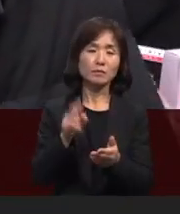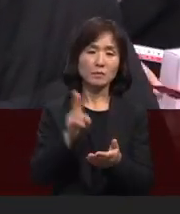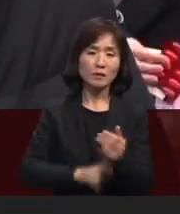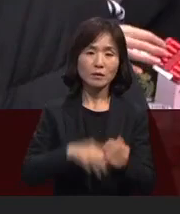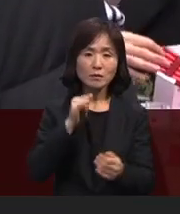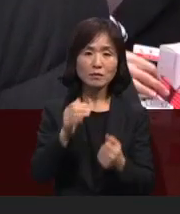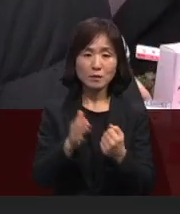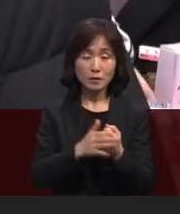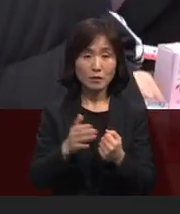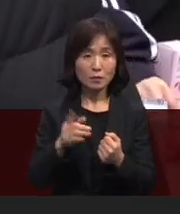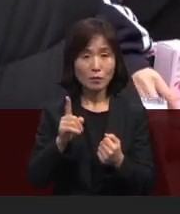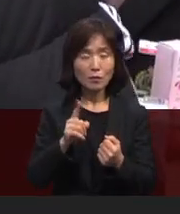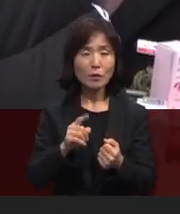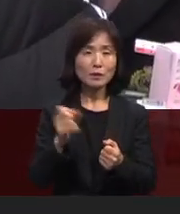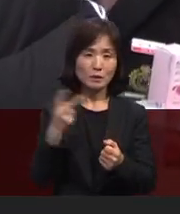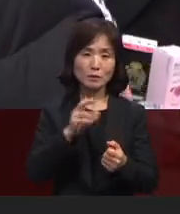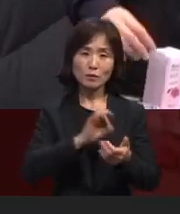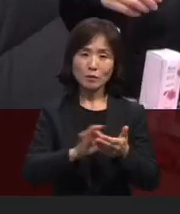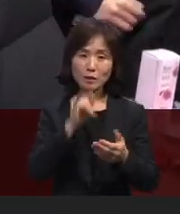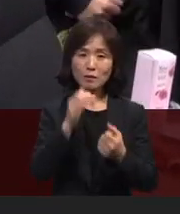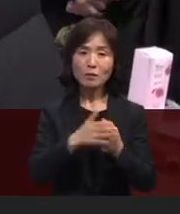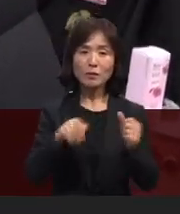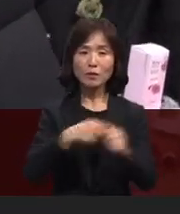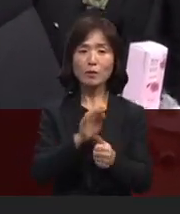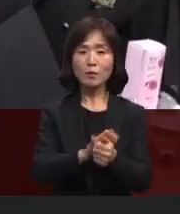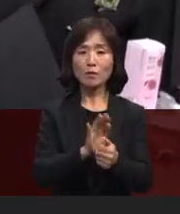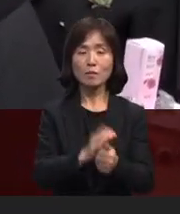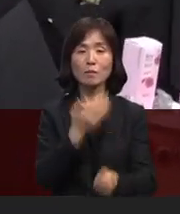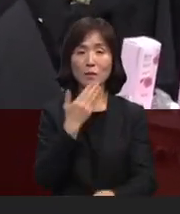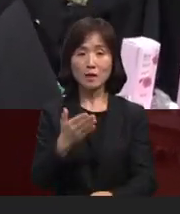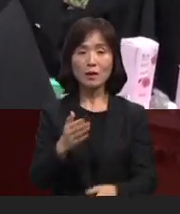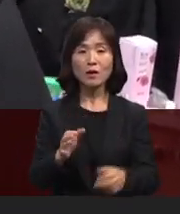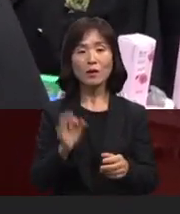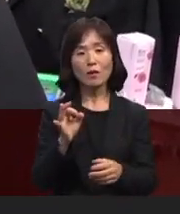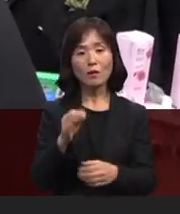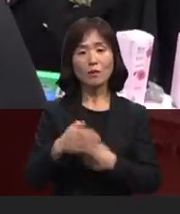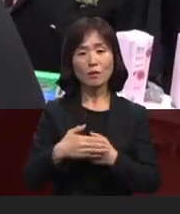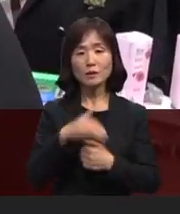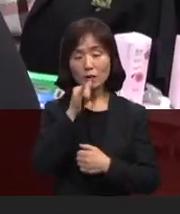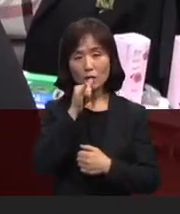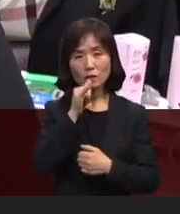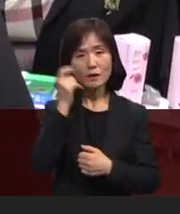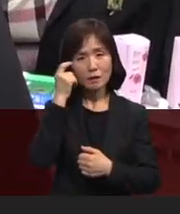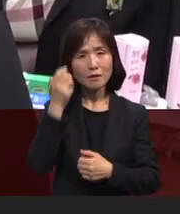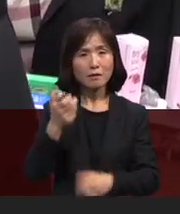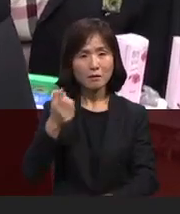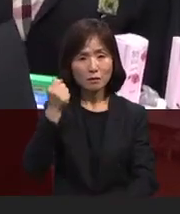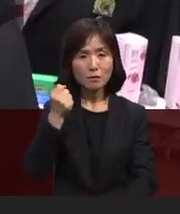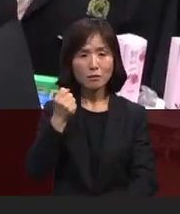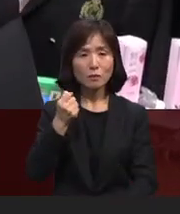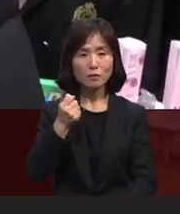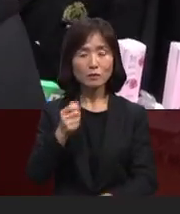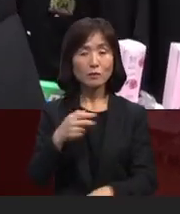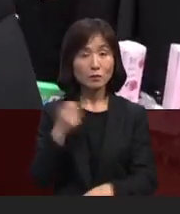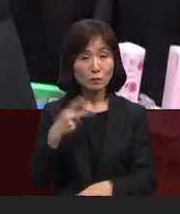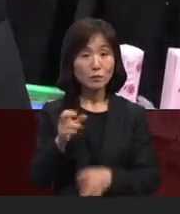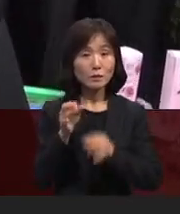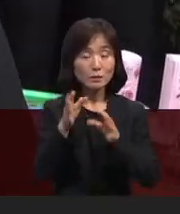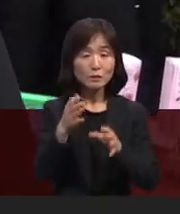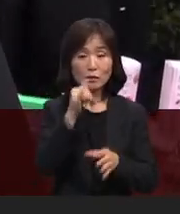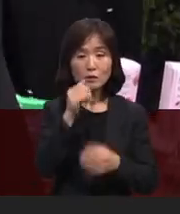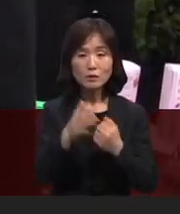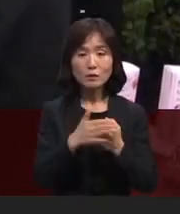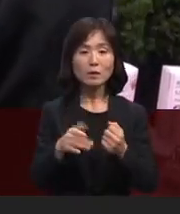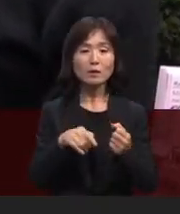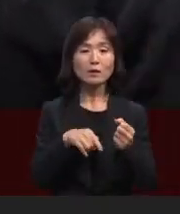있으니까 재활용할 수 있어서 뭐 환경에도 도움이 되고 또 경제적으로도 도움이 된다고 생각하고 또 기부를 할 수 있으니까 좋은